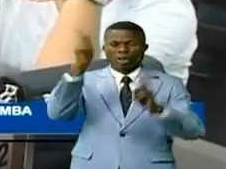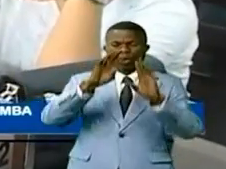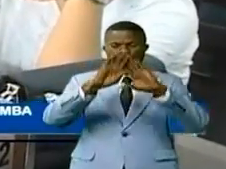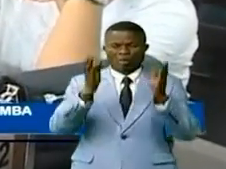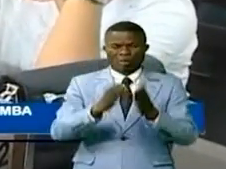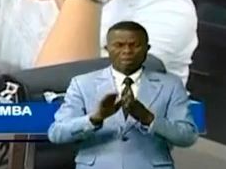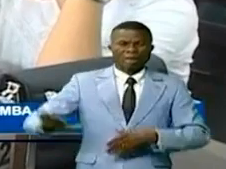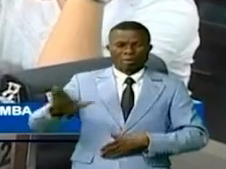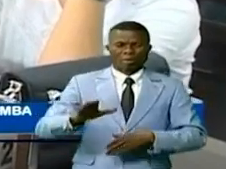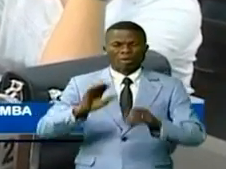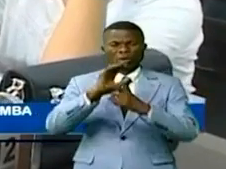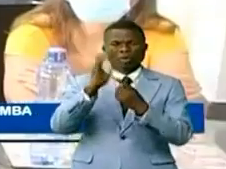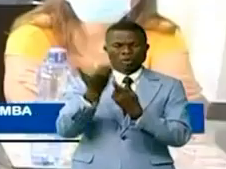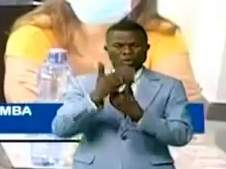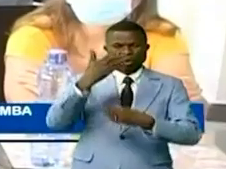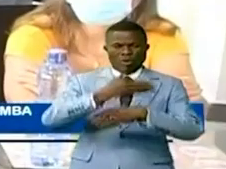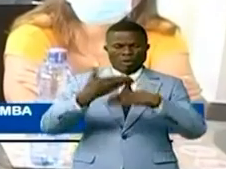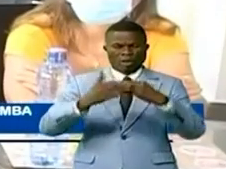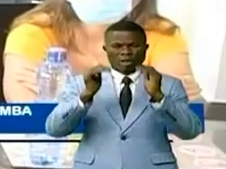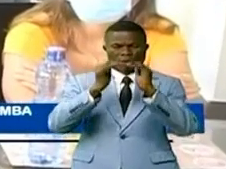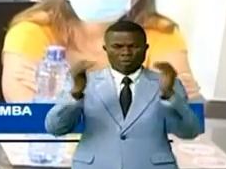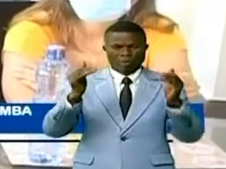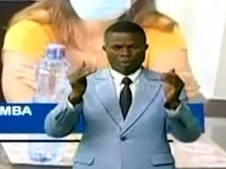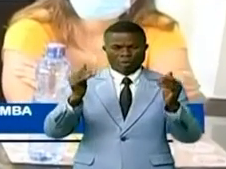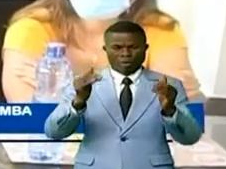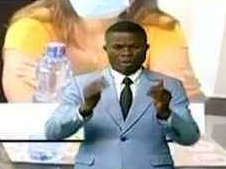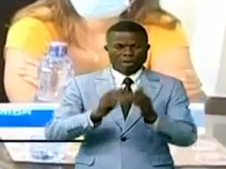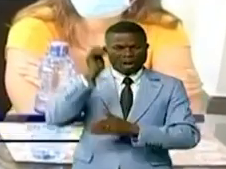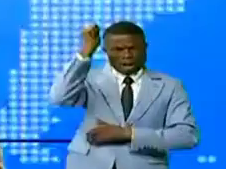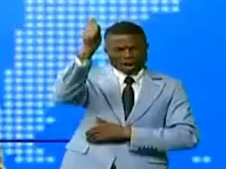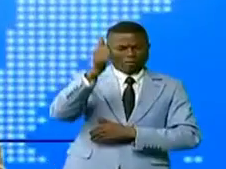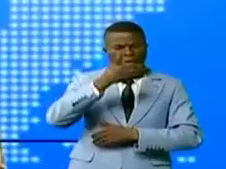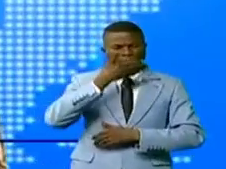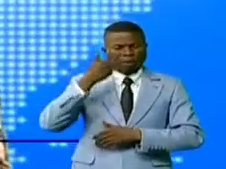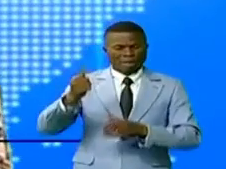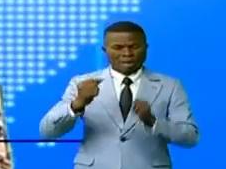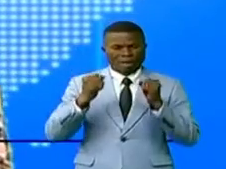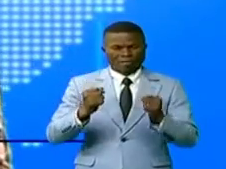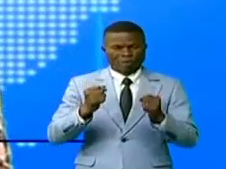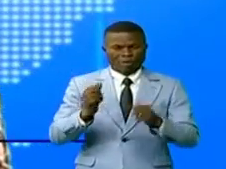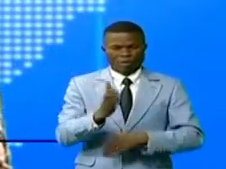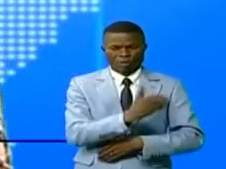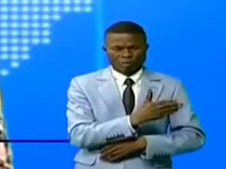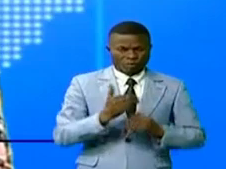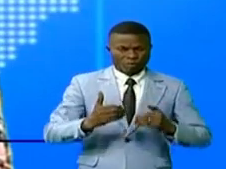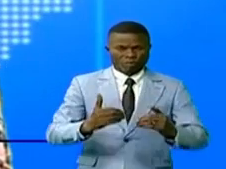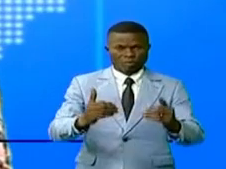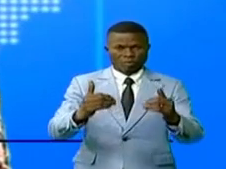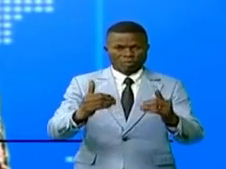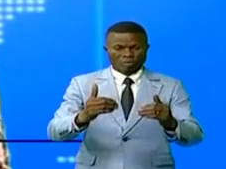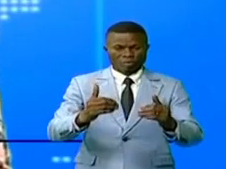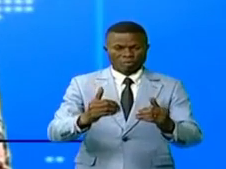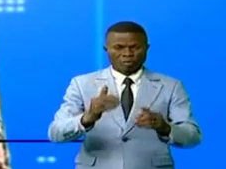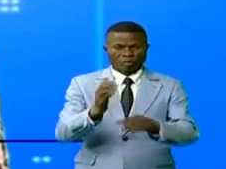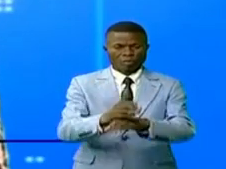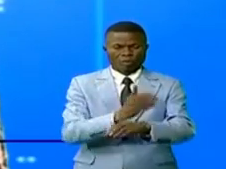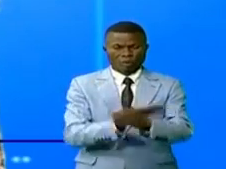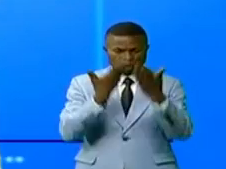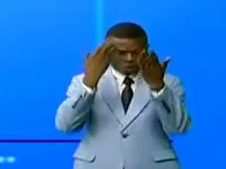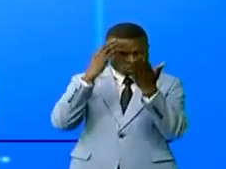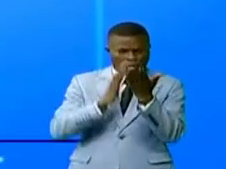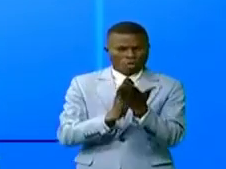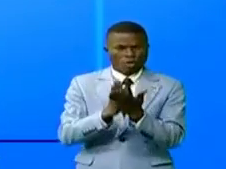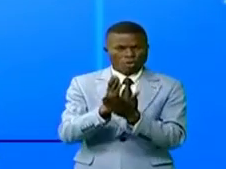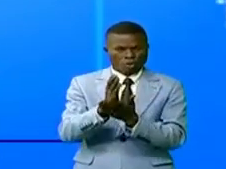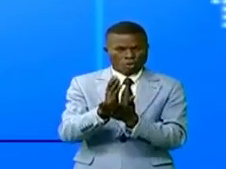cultures afin de construire la paix et un avenir durable. Pour suivre le cursus universitaire